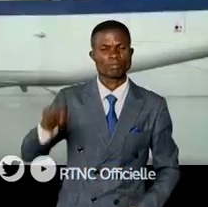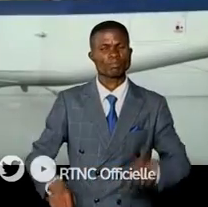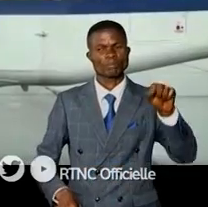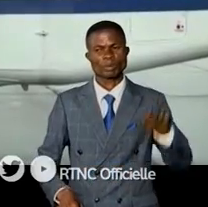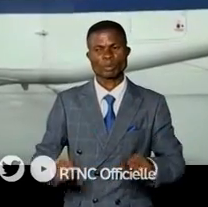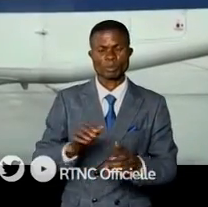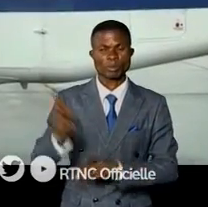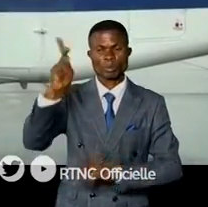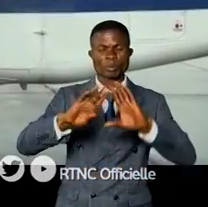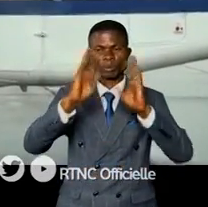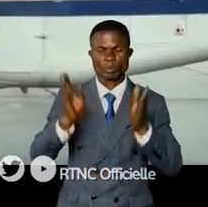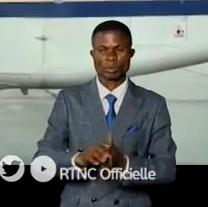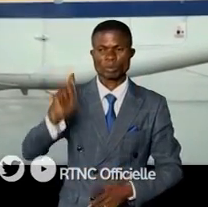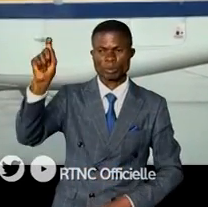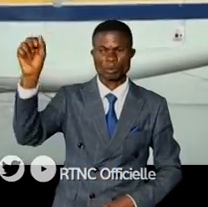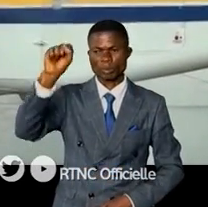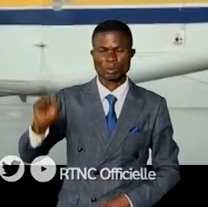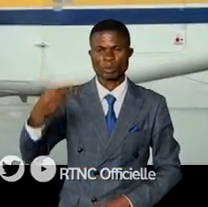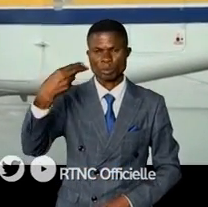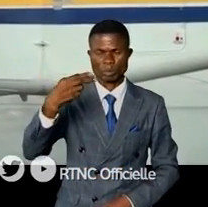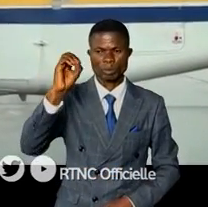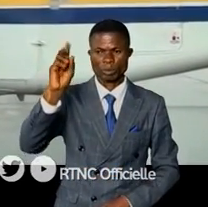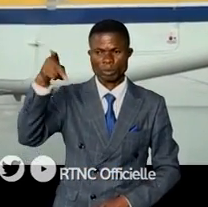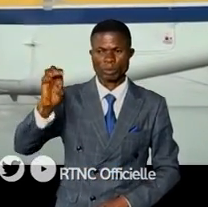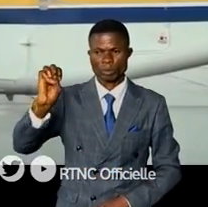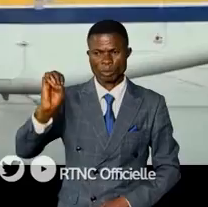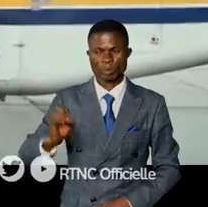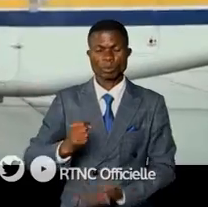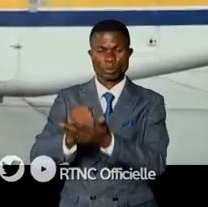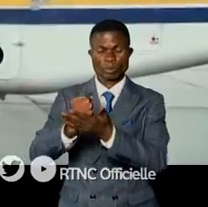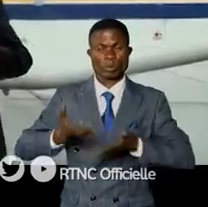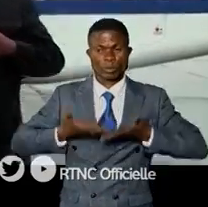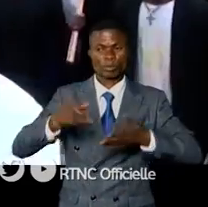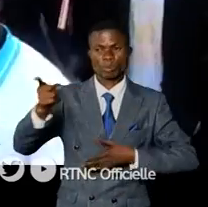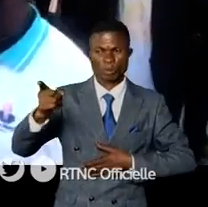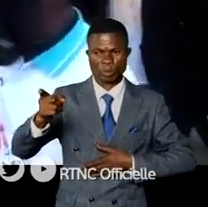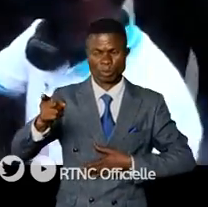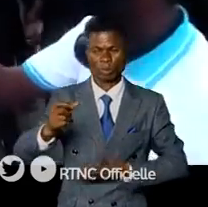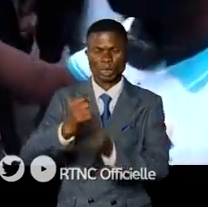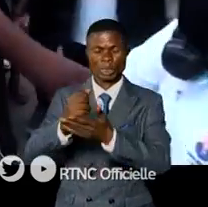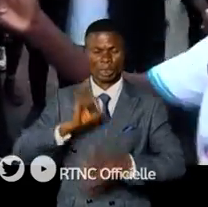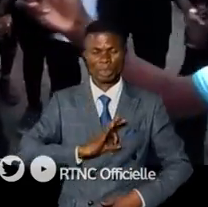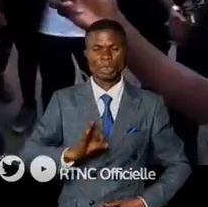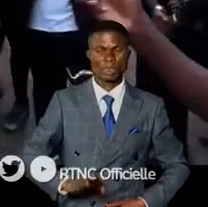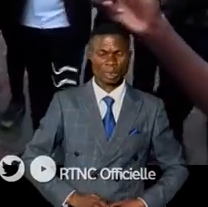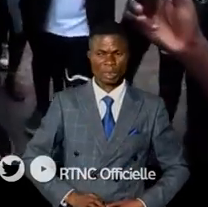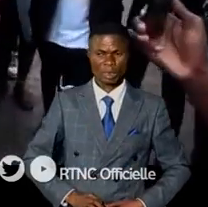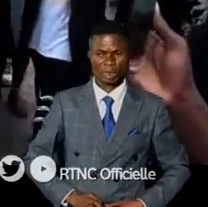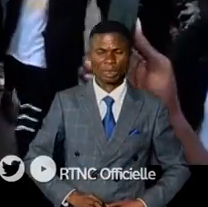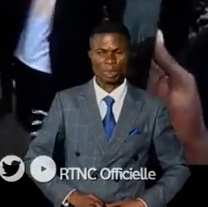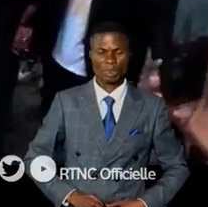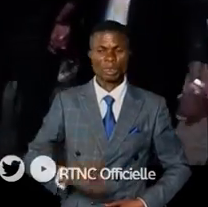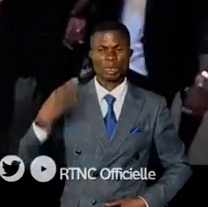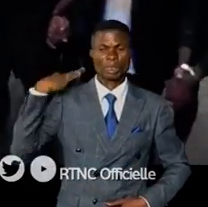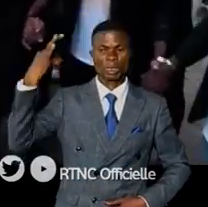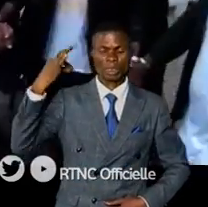La population de la Tshopo soutient la proposition de Steve Mikaï de faire de Félix-Antoine Tshisekedi Tshilombo